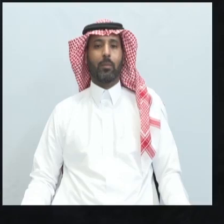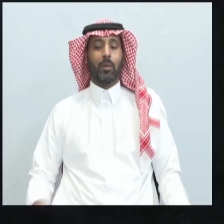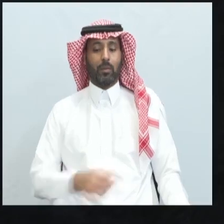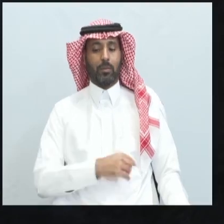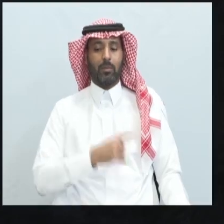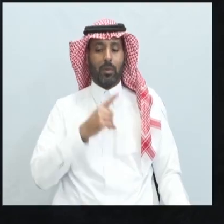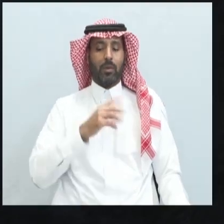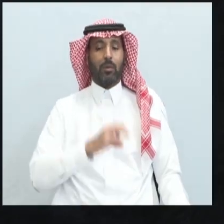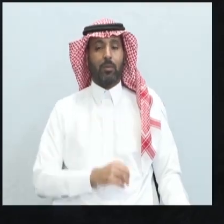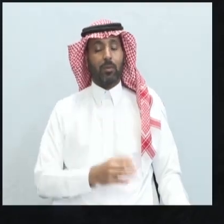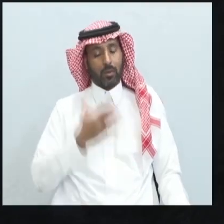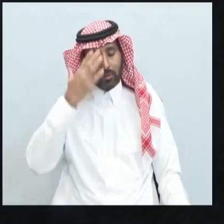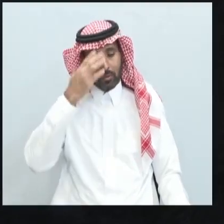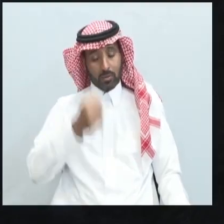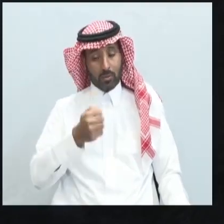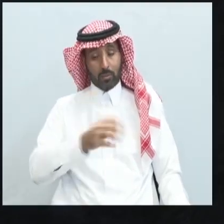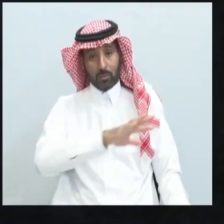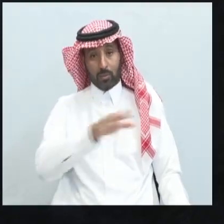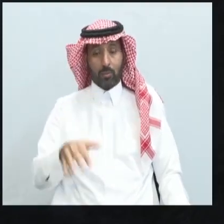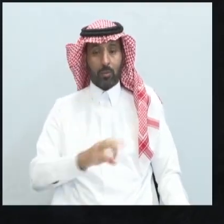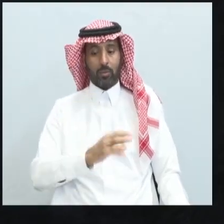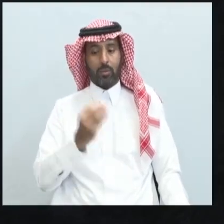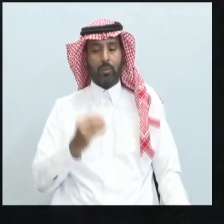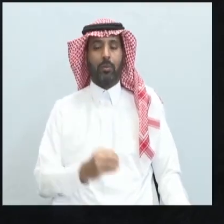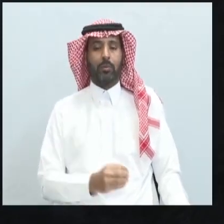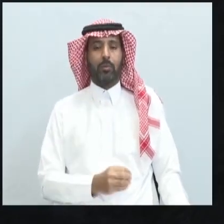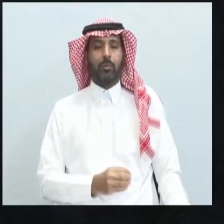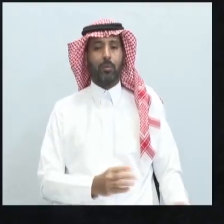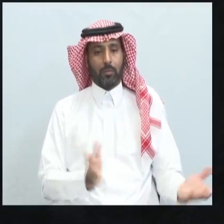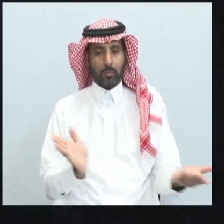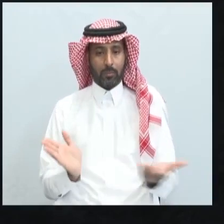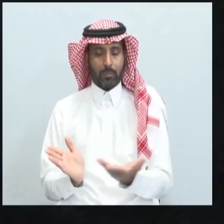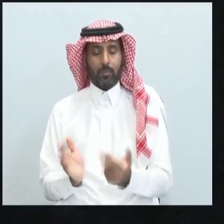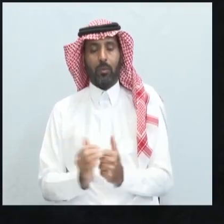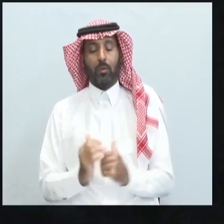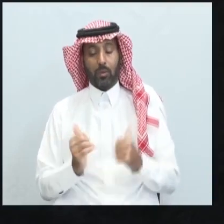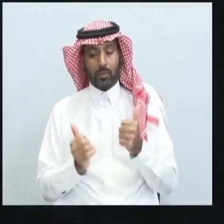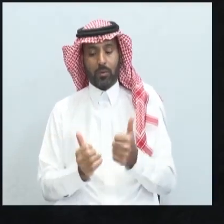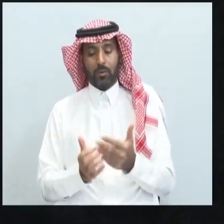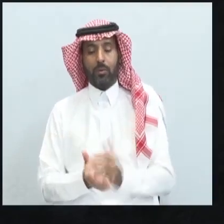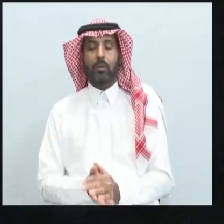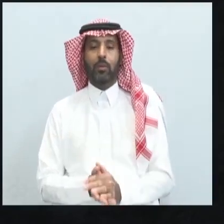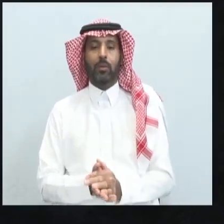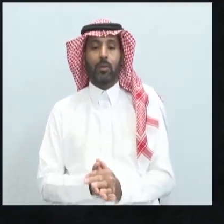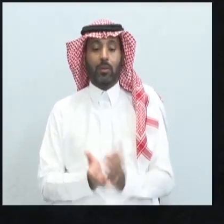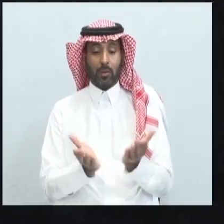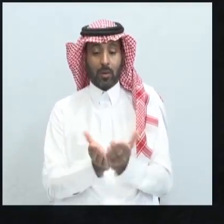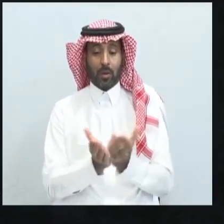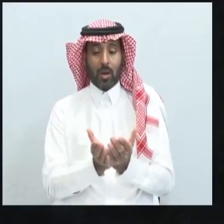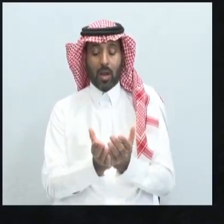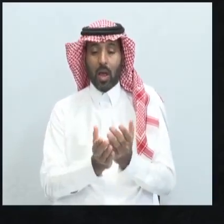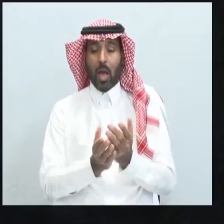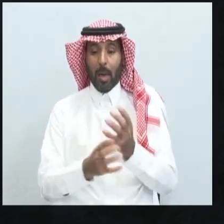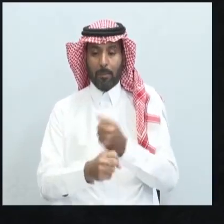بسم الله الرحمن الرحيم السلام عليكم ورحمه الله وبركاته مرحبا بكم اعزائي الطلاب والطالبات في مقرر الامن